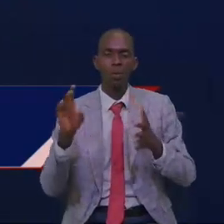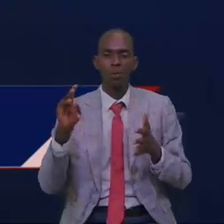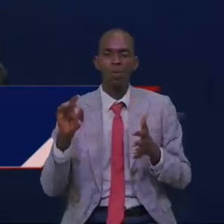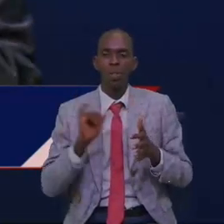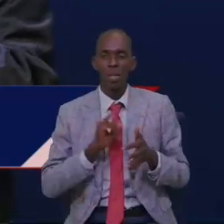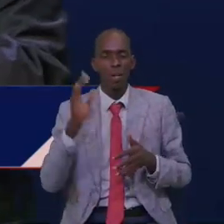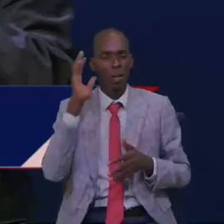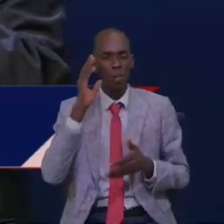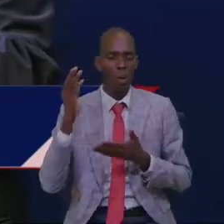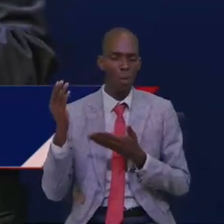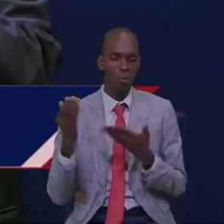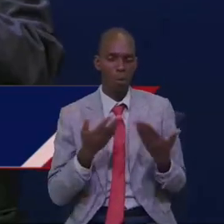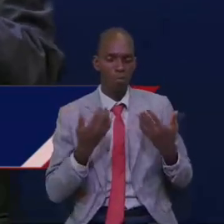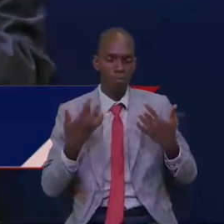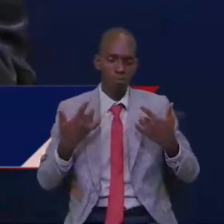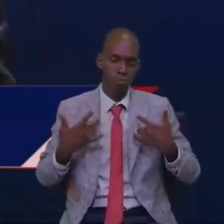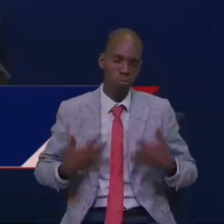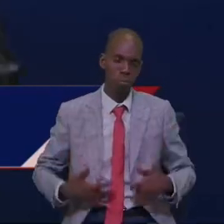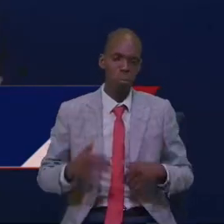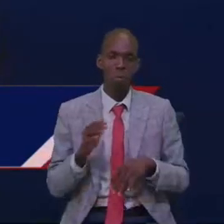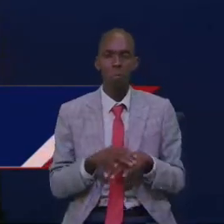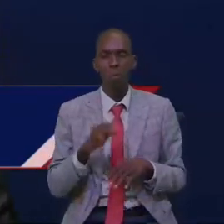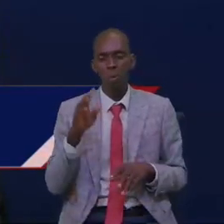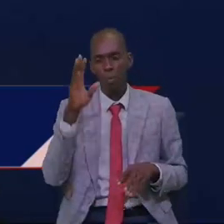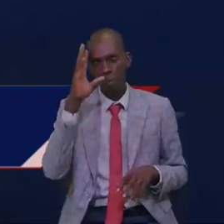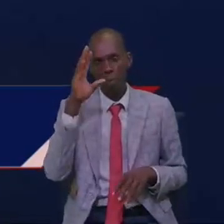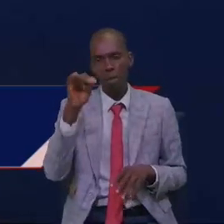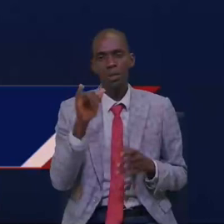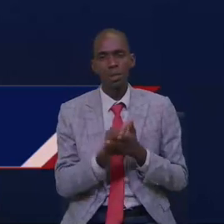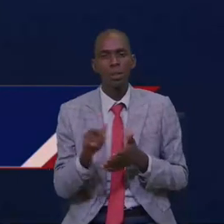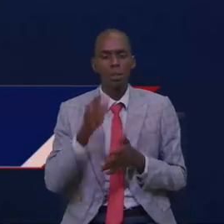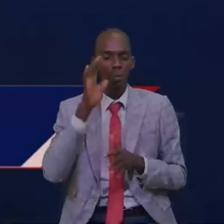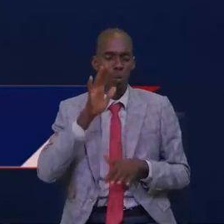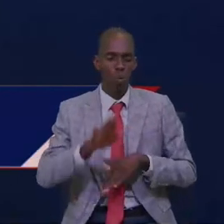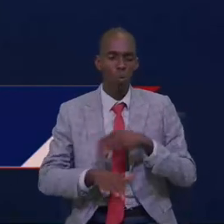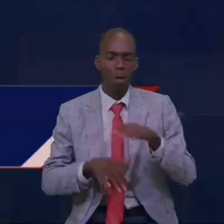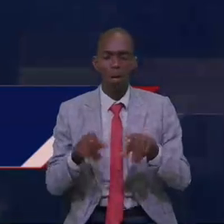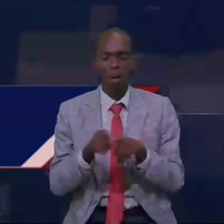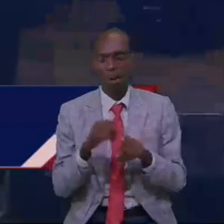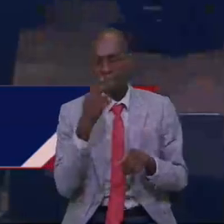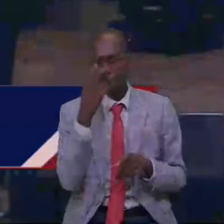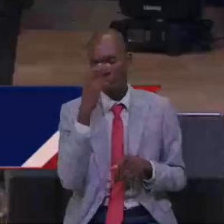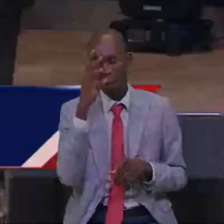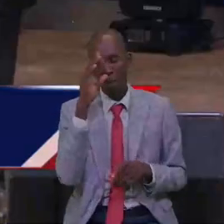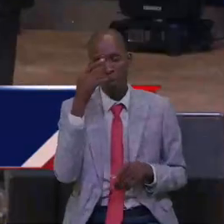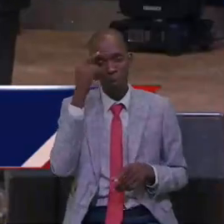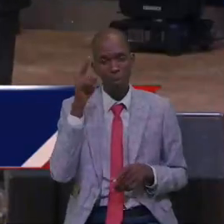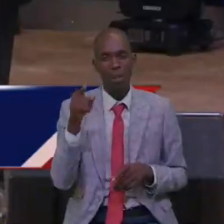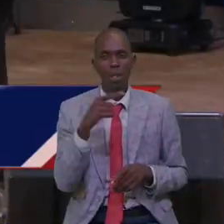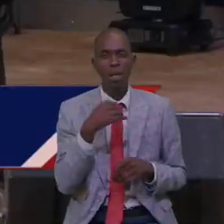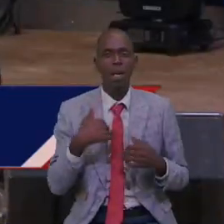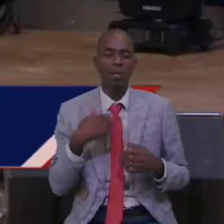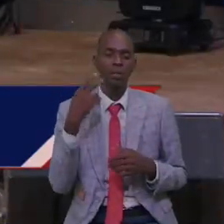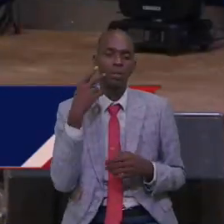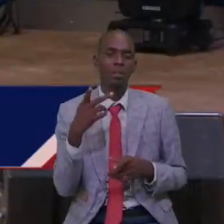Sophonie 1:17. Je mettrai les hommes dans la détresse et ils marcheront comme des aveugles parce qu'ils ont